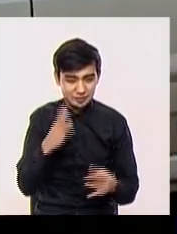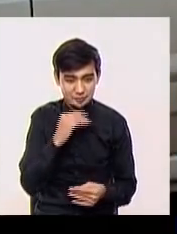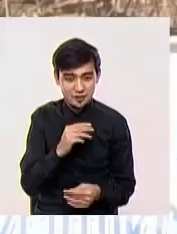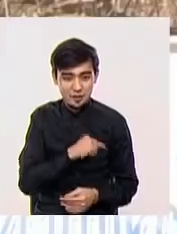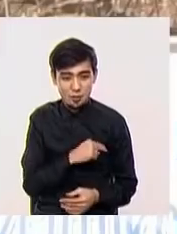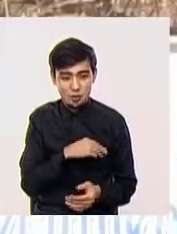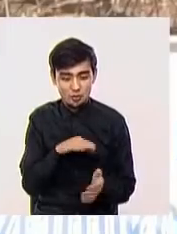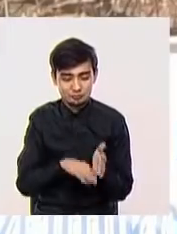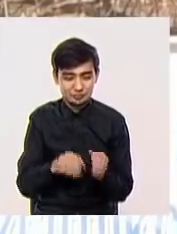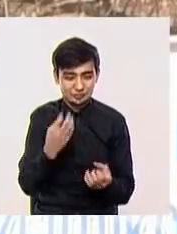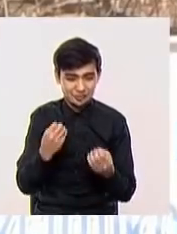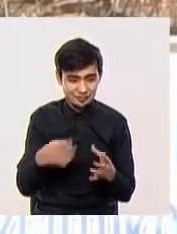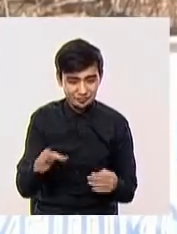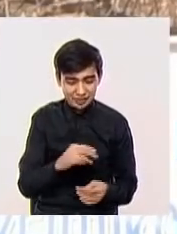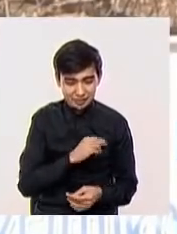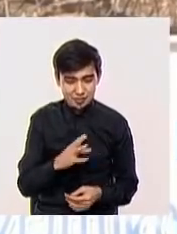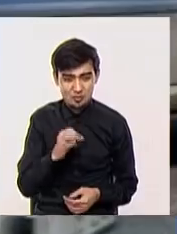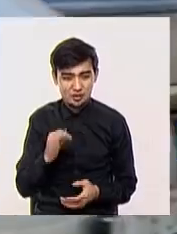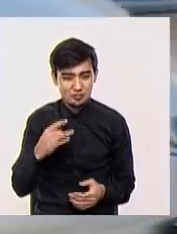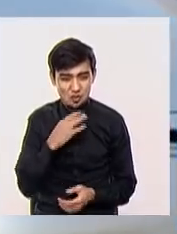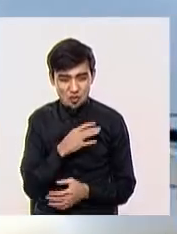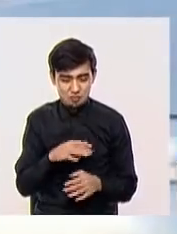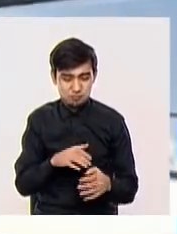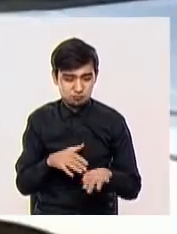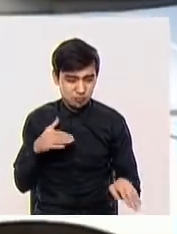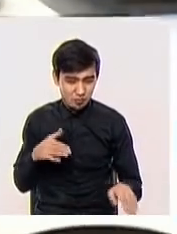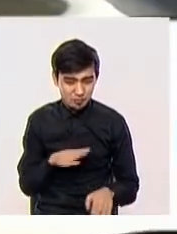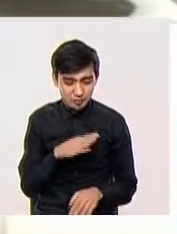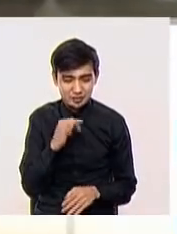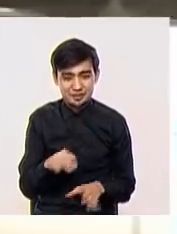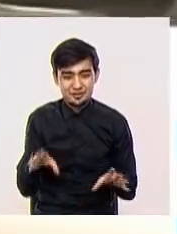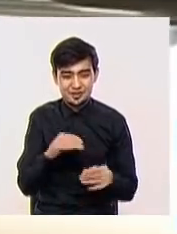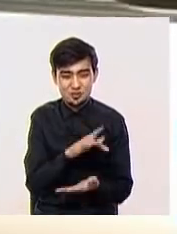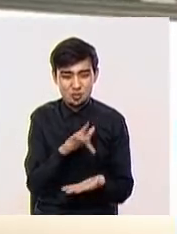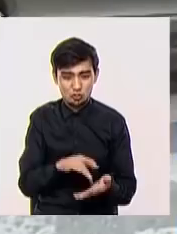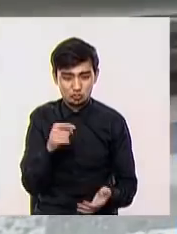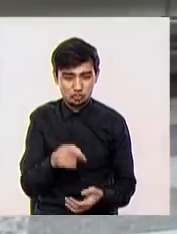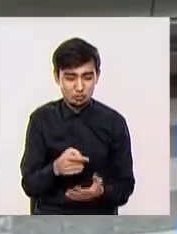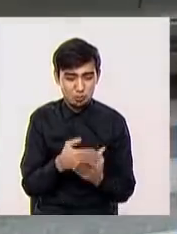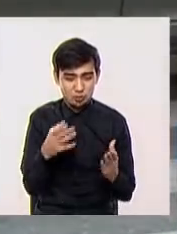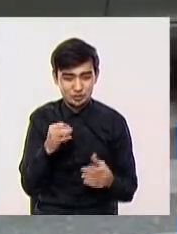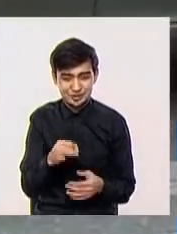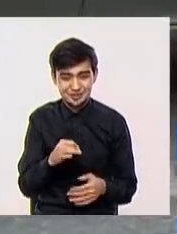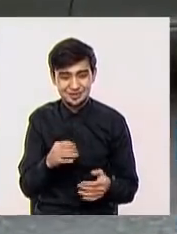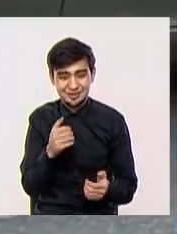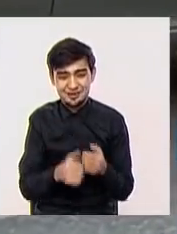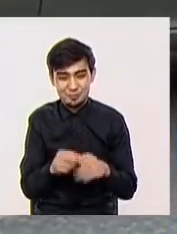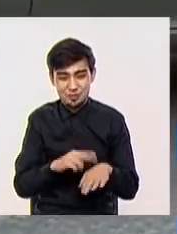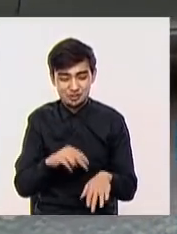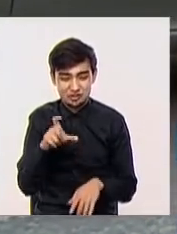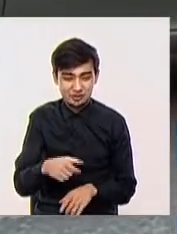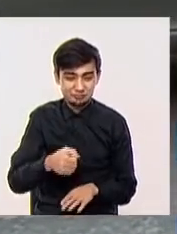Перестали работать светофоры, появились многометровые пробки, перекрестков в городе тысячи, и на каждый полицейских не